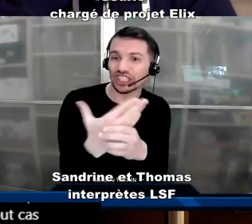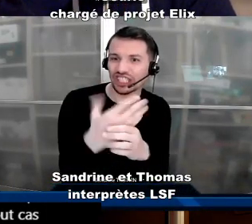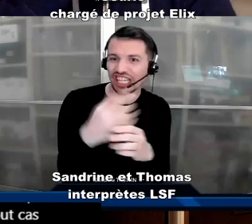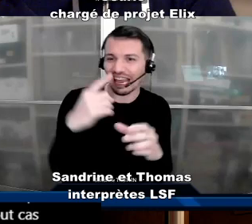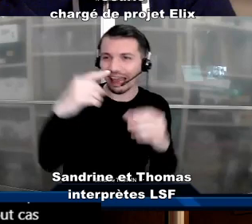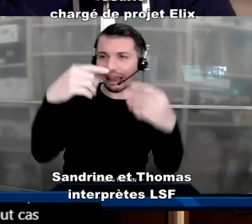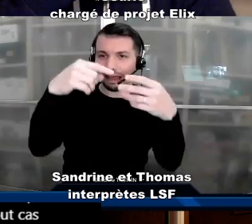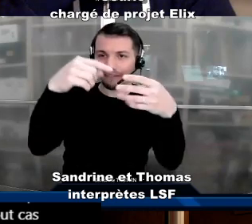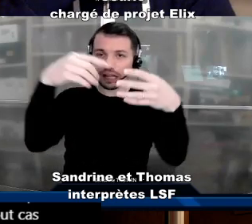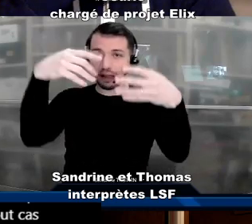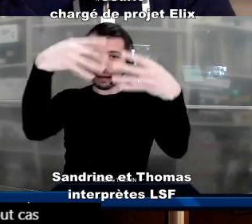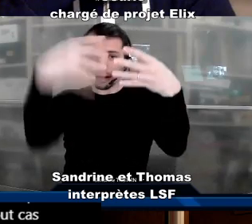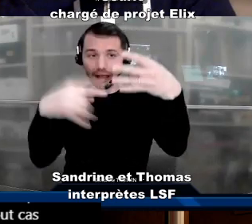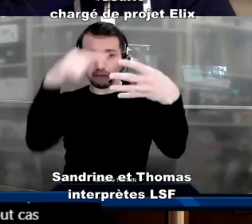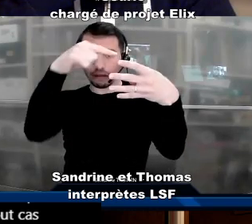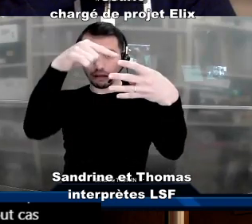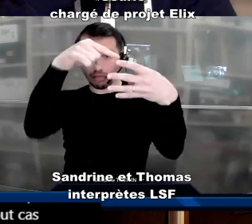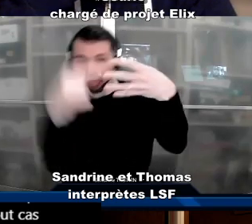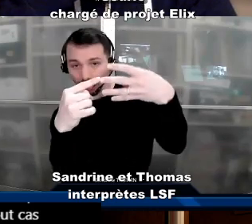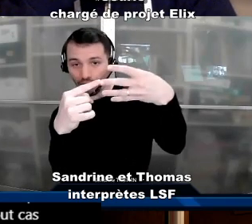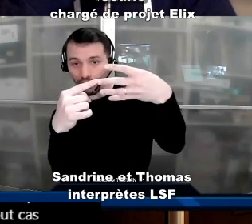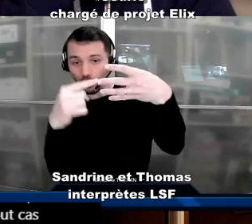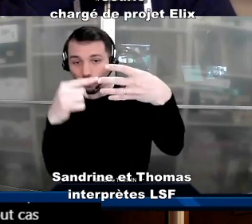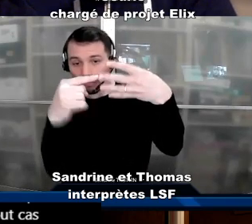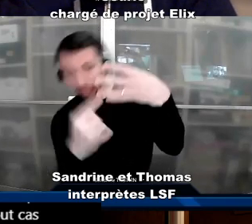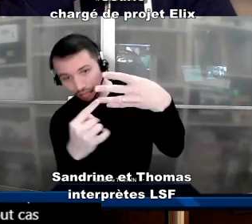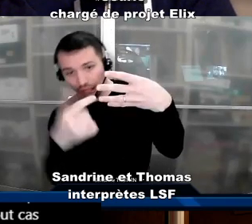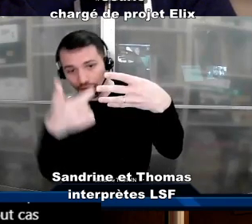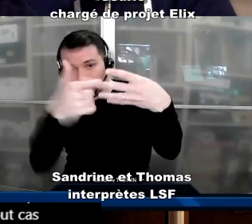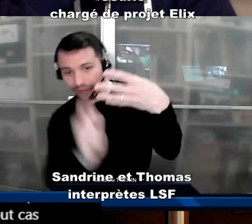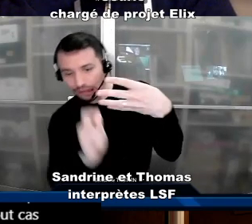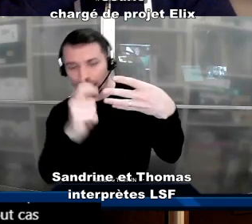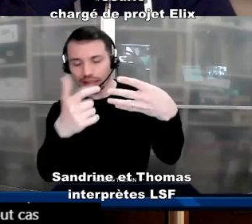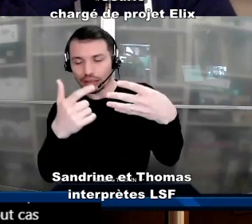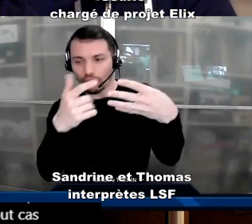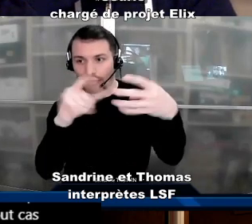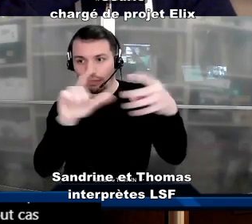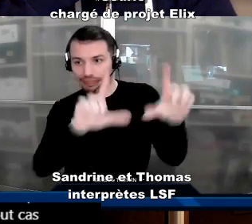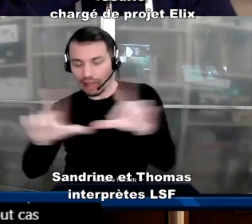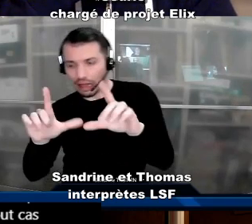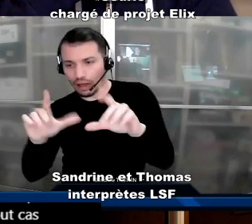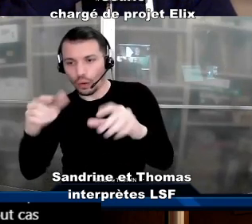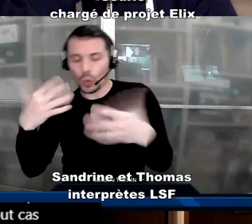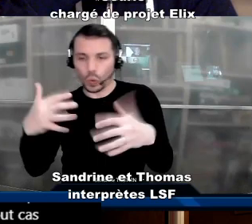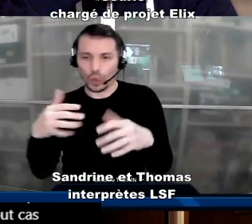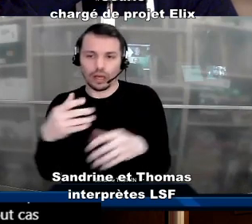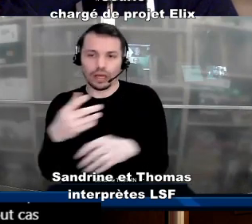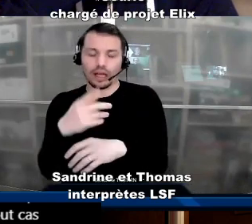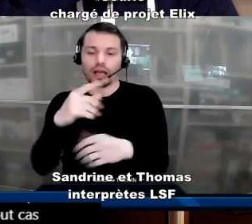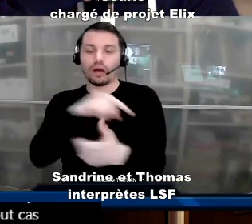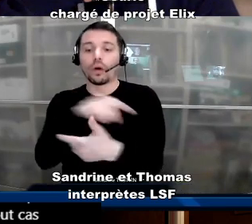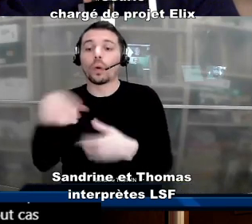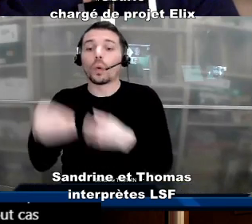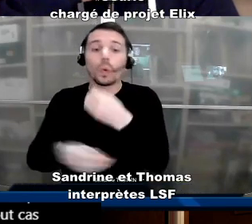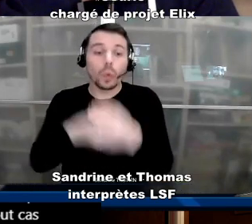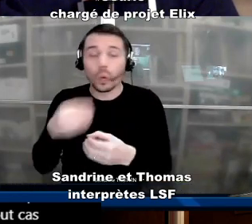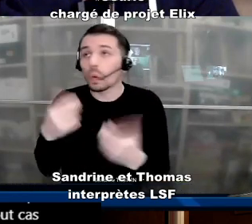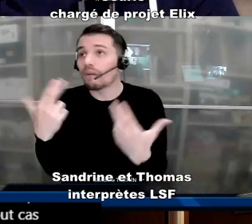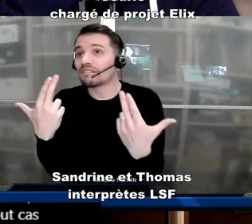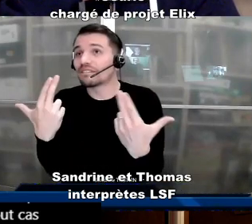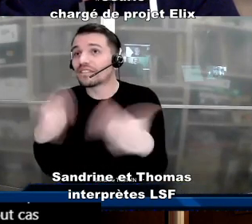tout décaler dans Helix. Ou alors c'est une vidéo